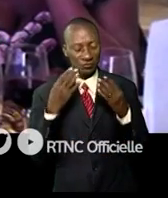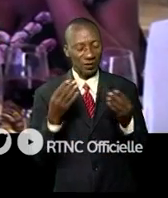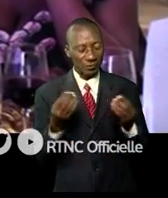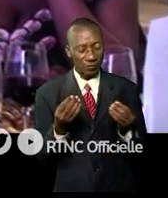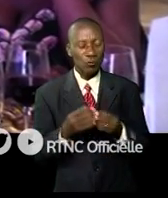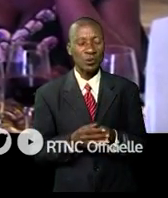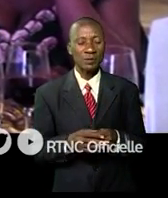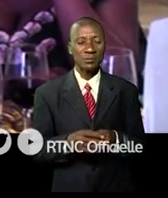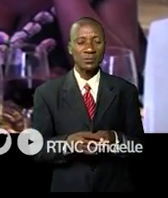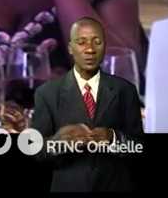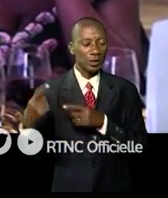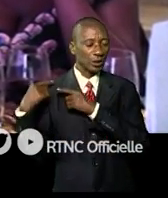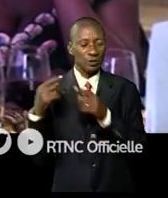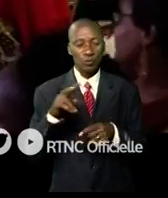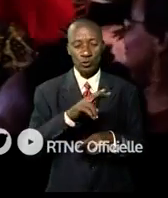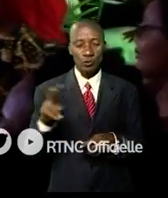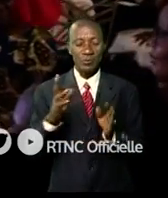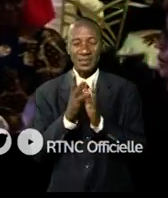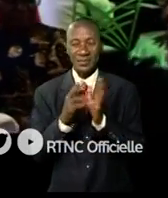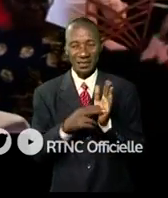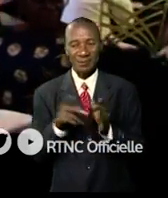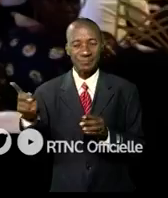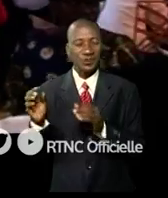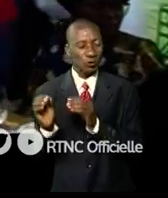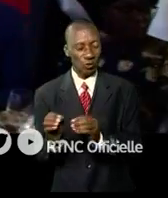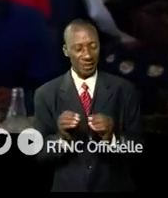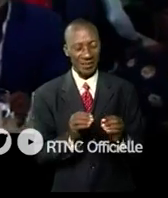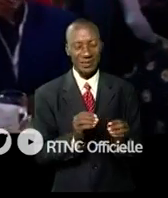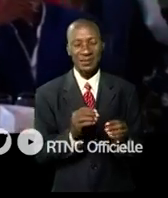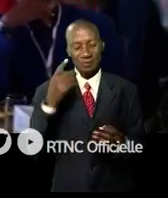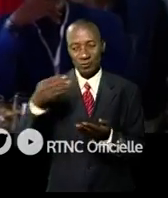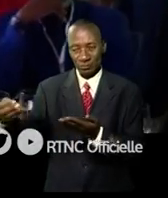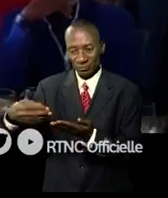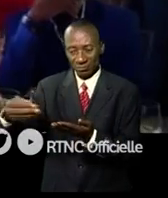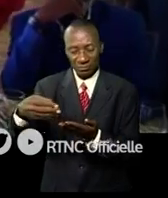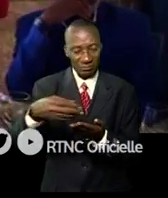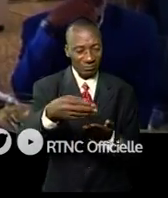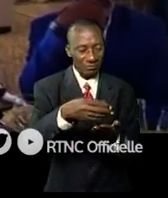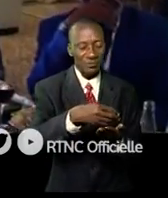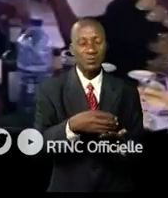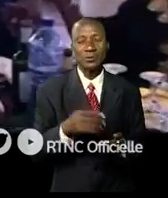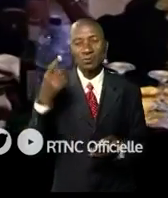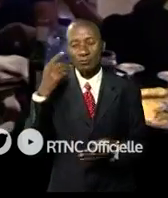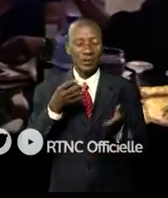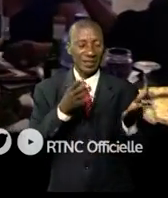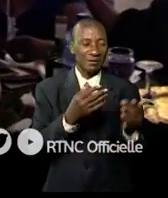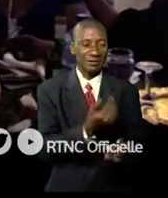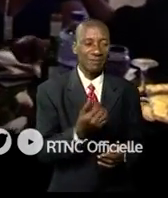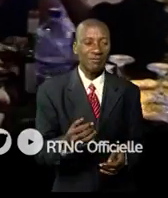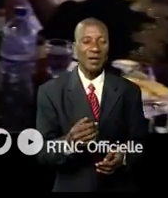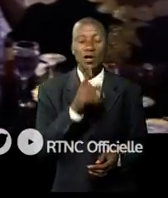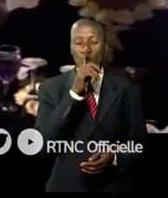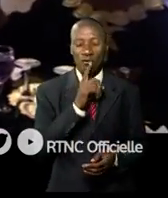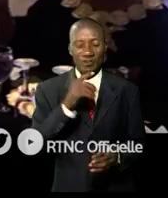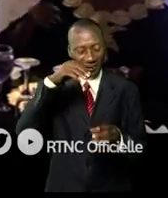depuis 2017, elle organise la campagne des collectes de fonds pour des fins précises. Pour cette année 2020,